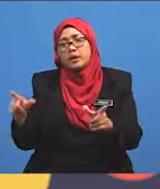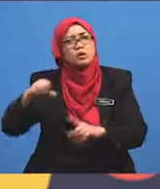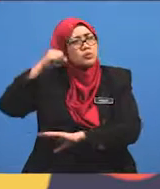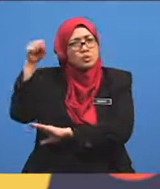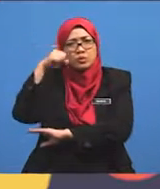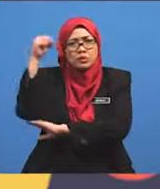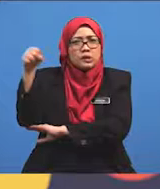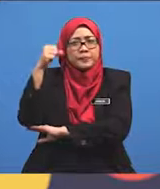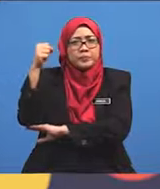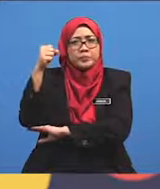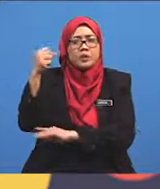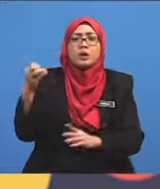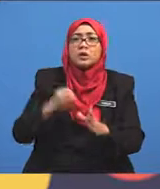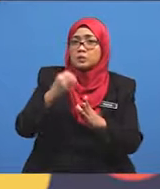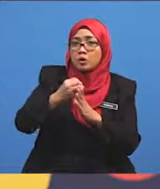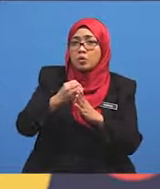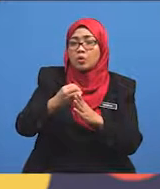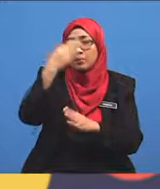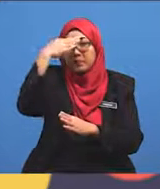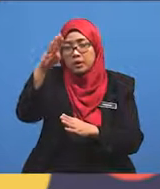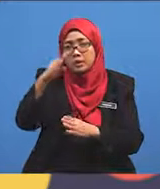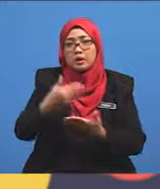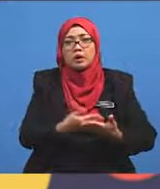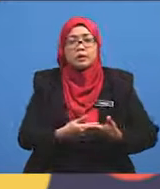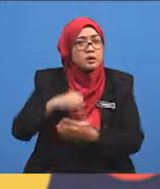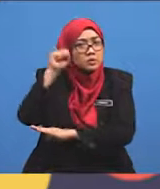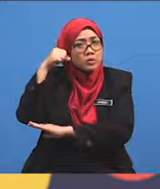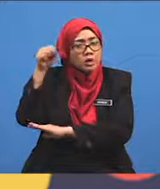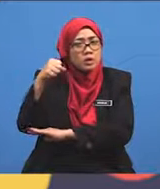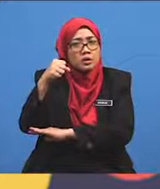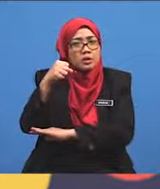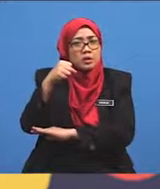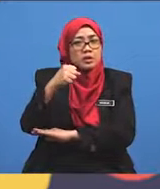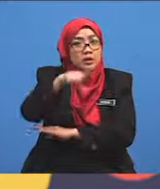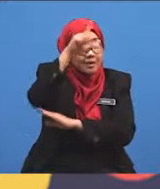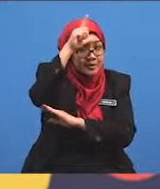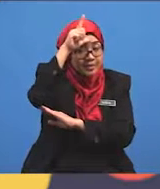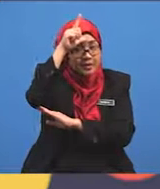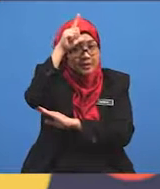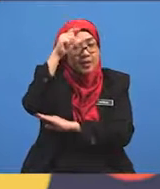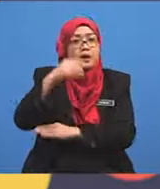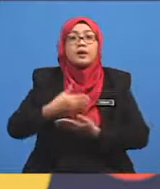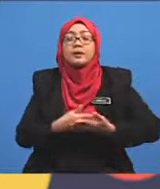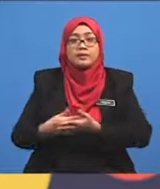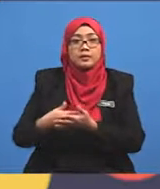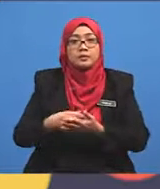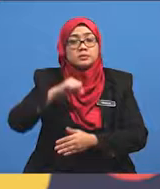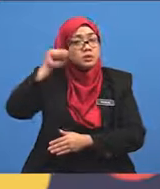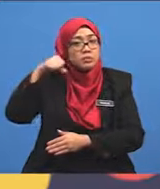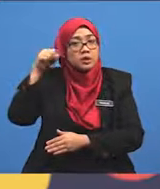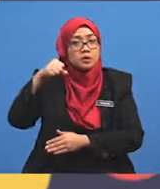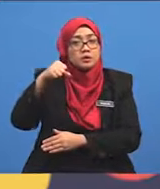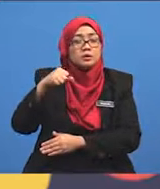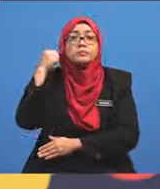atau anak bagi saudara mereka yang laki atau anak saudara mereka yang perempuan atau